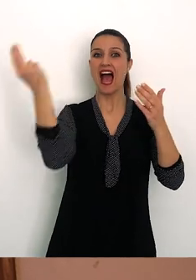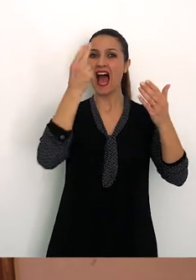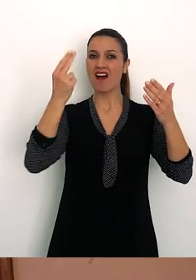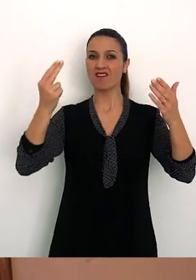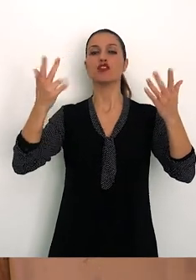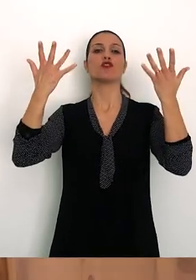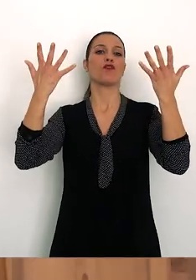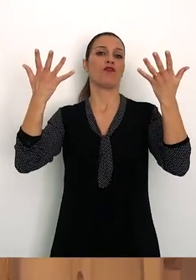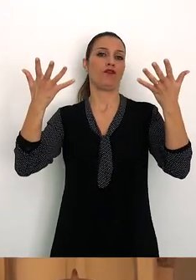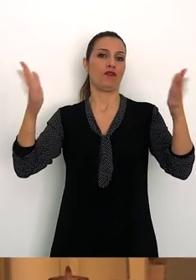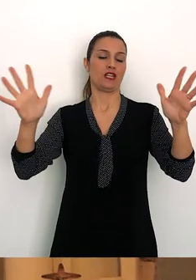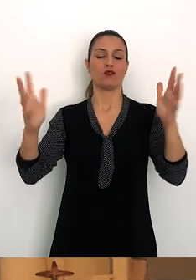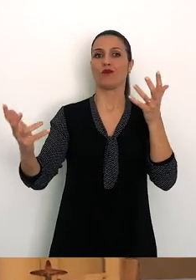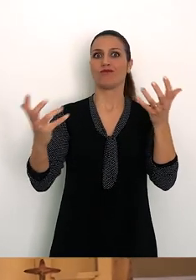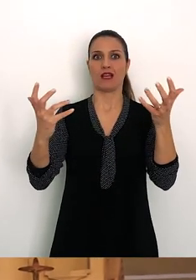navata.